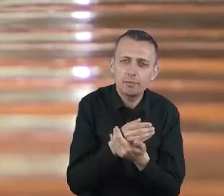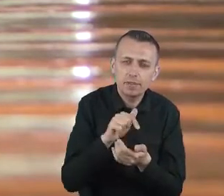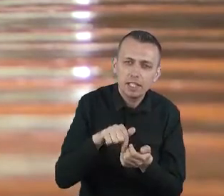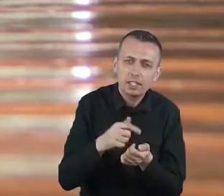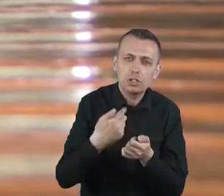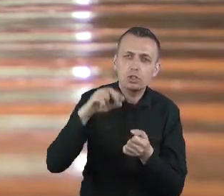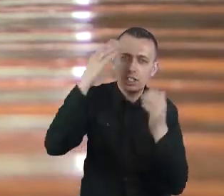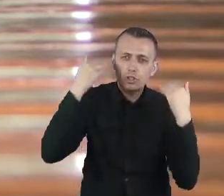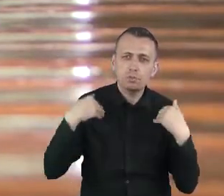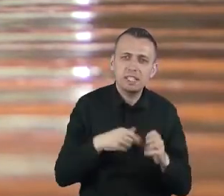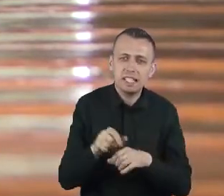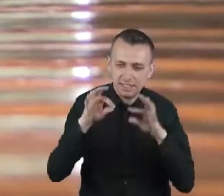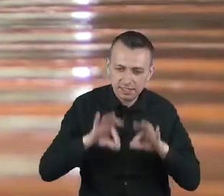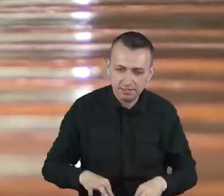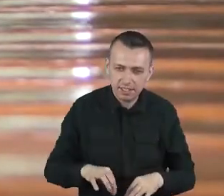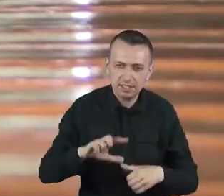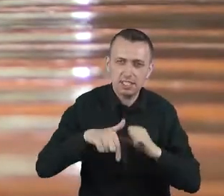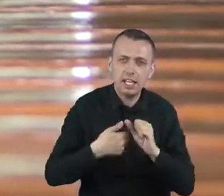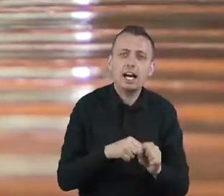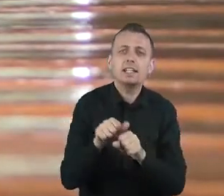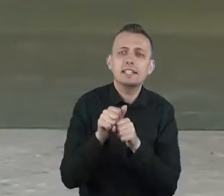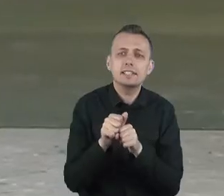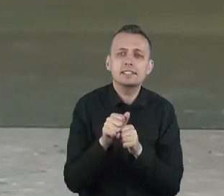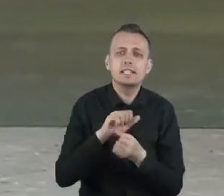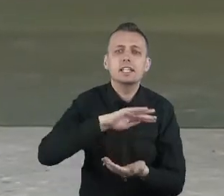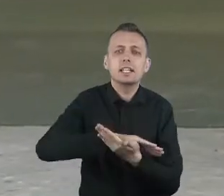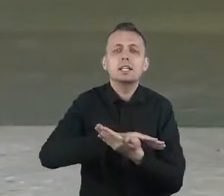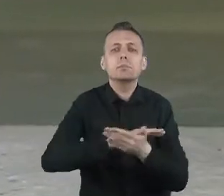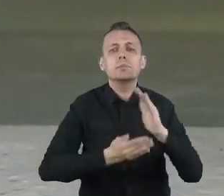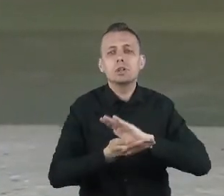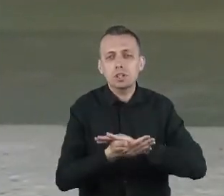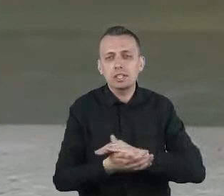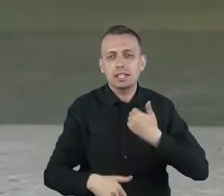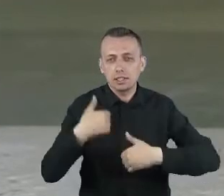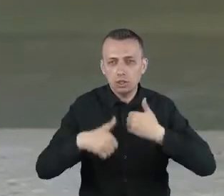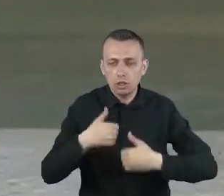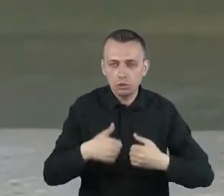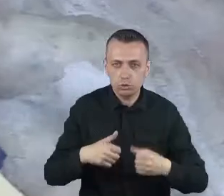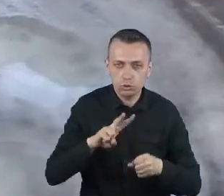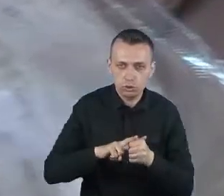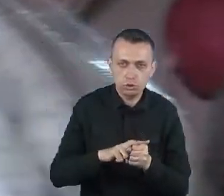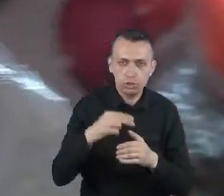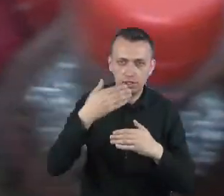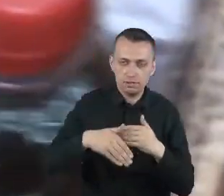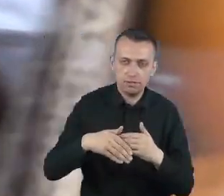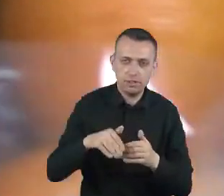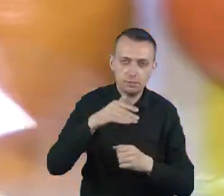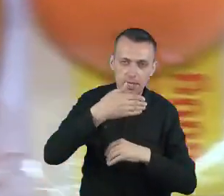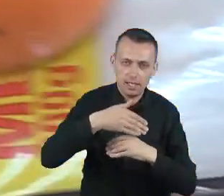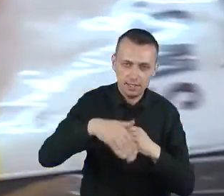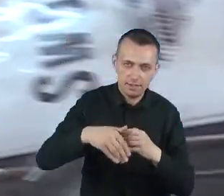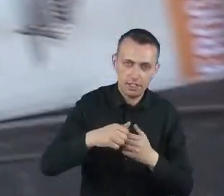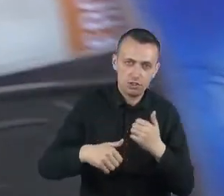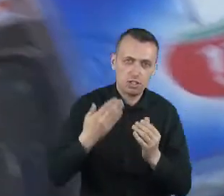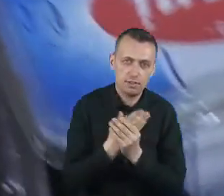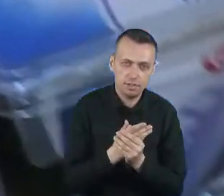został rozstrzygnięty już jakiś czas temu, realizowała to firma zewnętrzna w ramach tego przetargu. Z raportu wynika, że w polskich